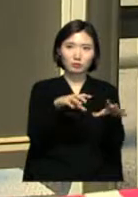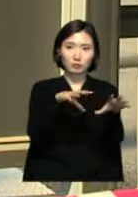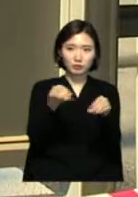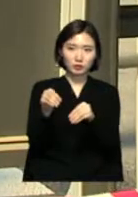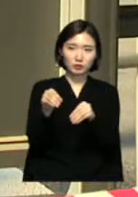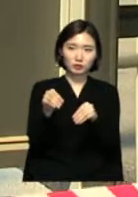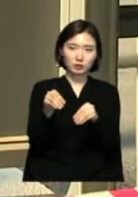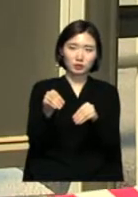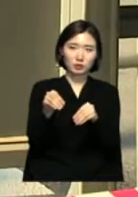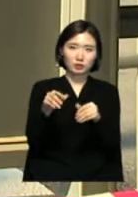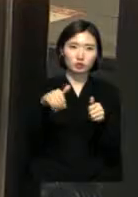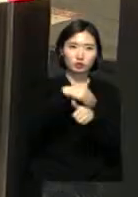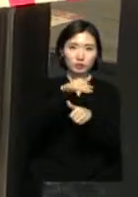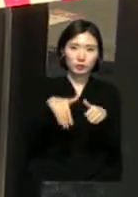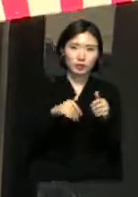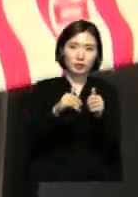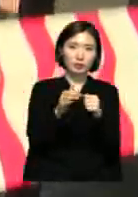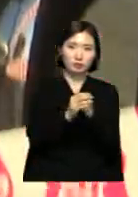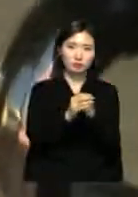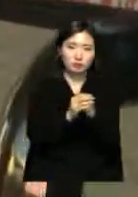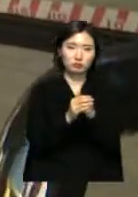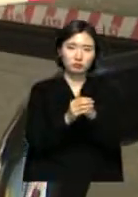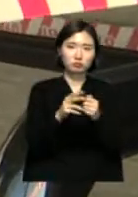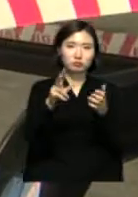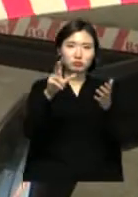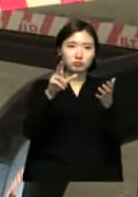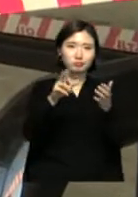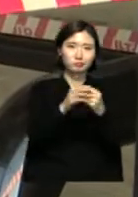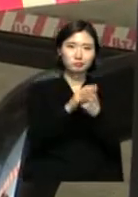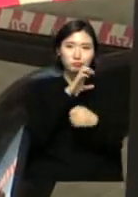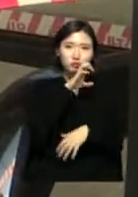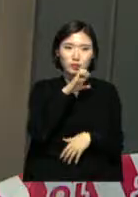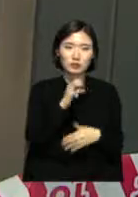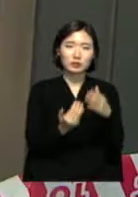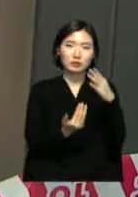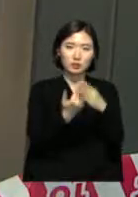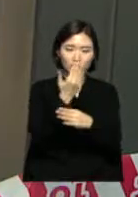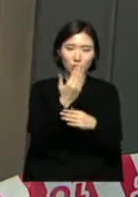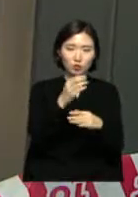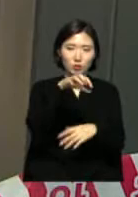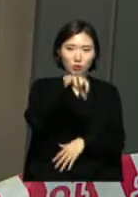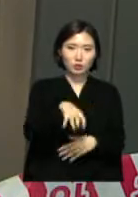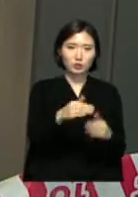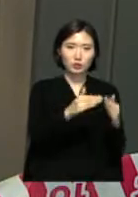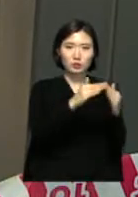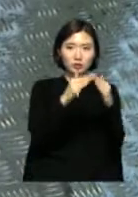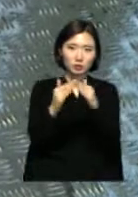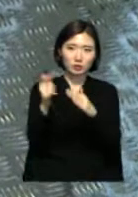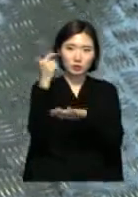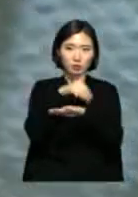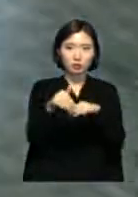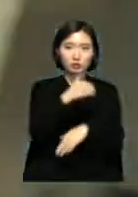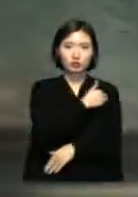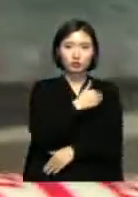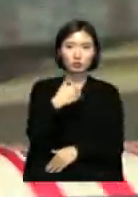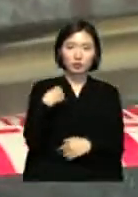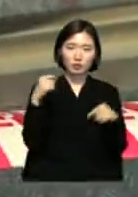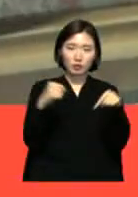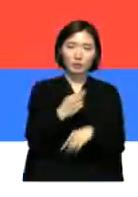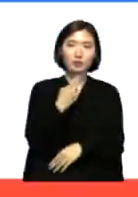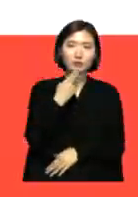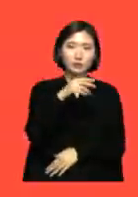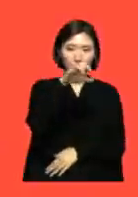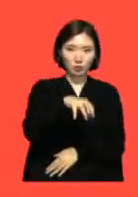인근 건물에서 민원이 들어왔고 급기야 장소를 옮길 처지에 놓였습니다. 충분한 협의 없이 장소를 선정한 겁니다.